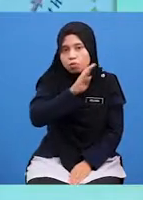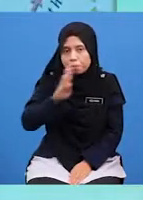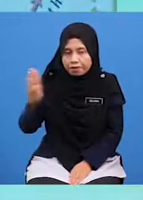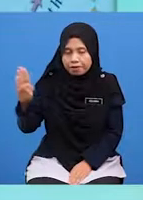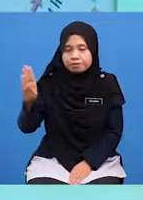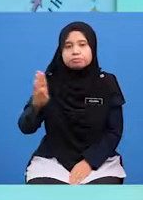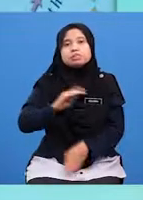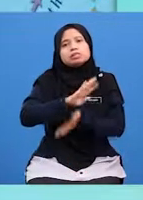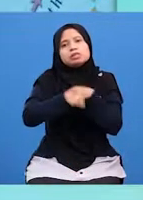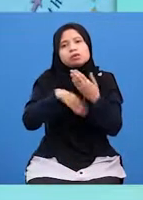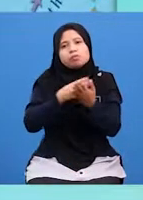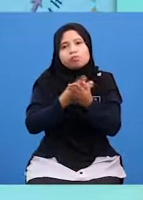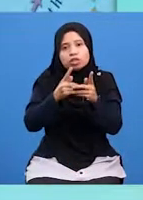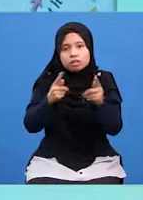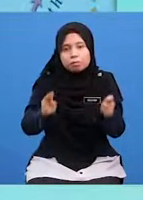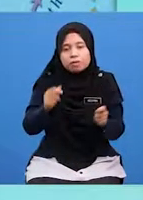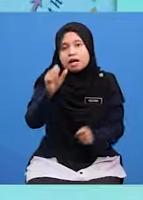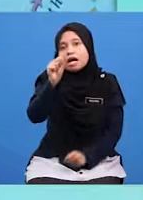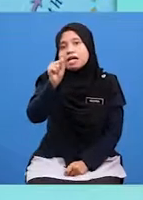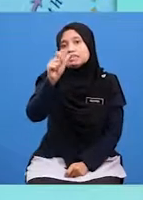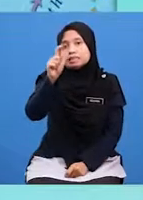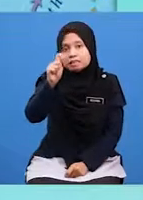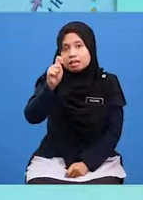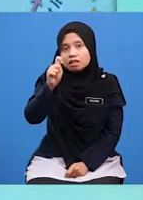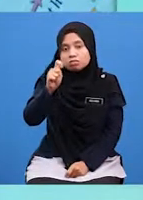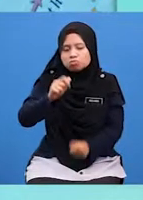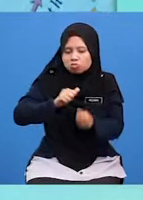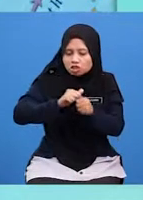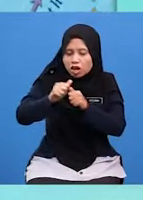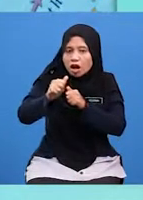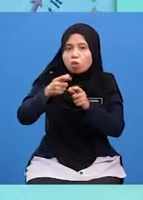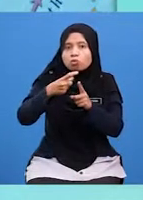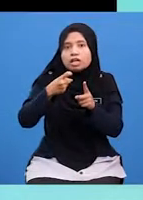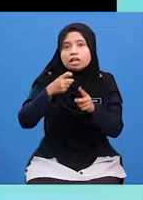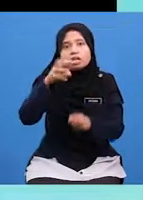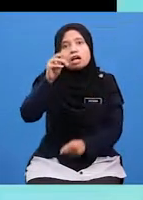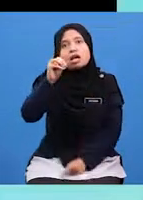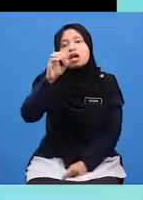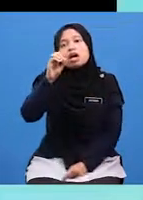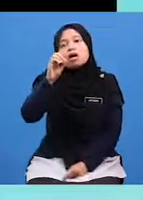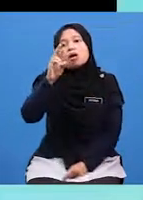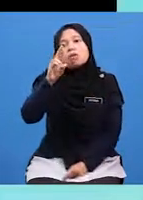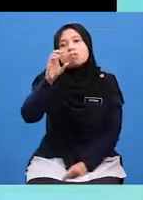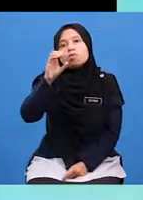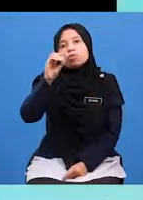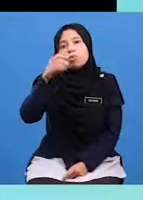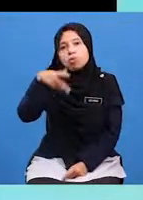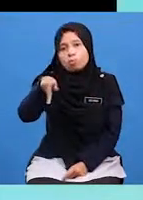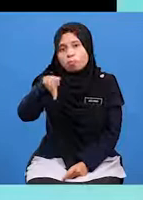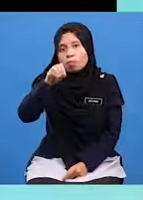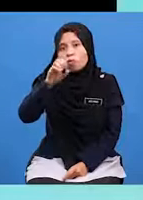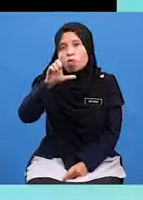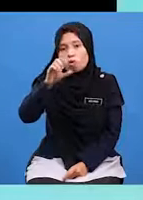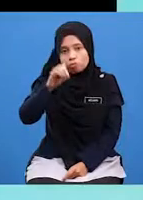Lanka, Asia Tenggara dan China, jarak yang lebih jauh lebih hebat dari Marco Polo yang hidup hampir sezaman dengan beliau.